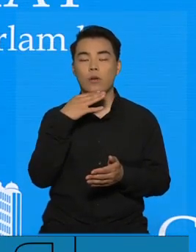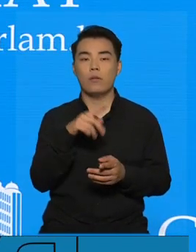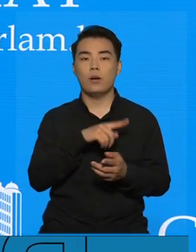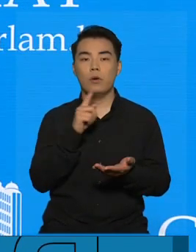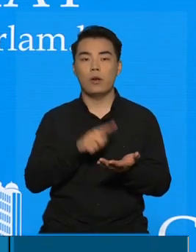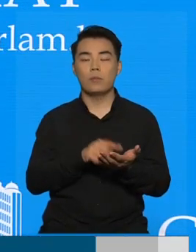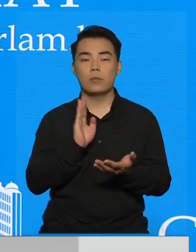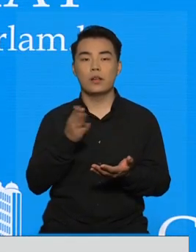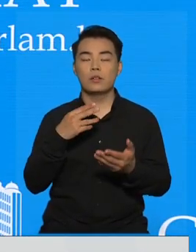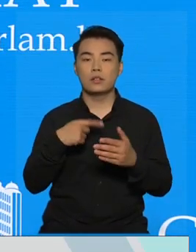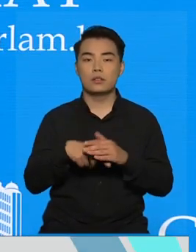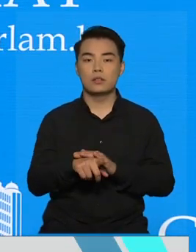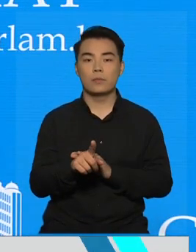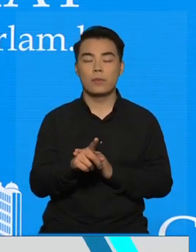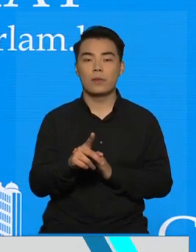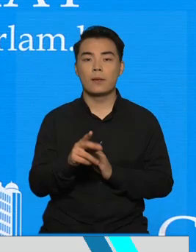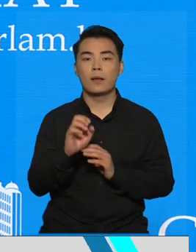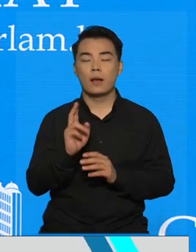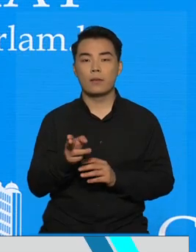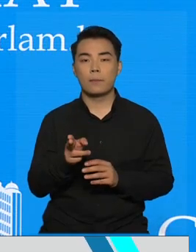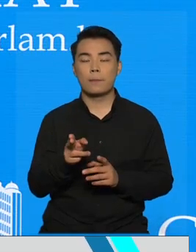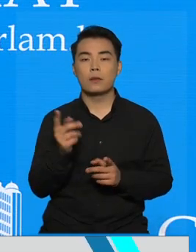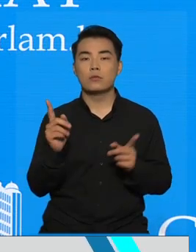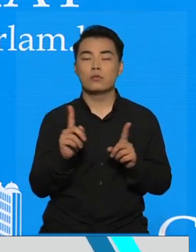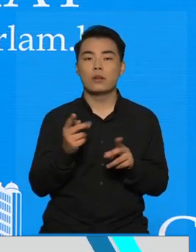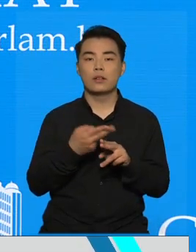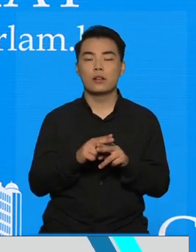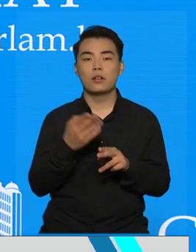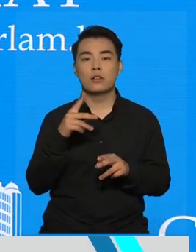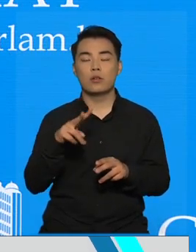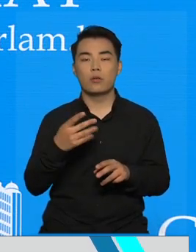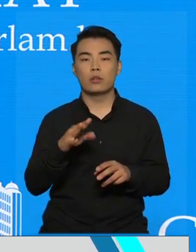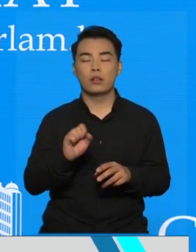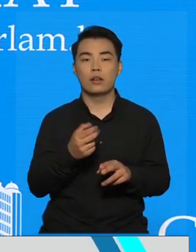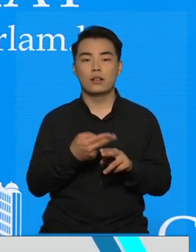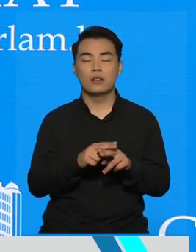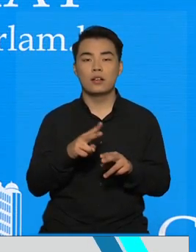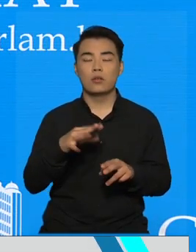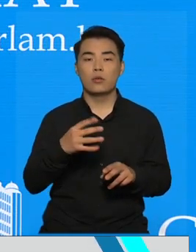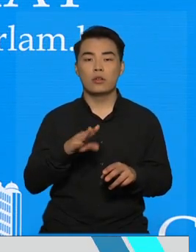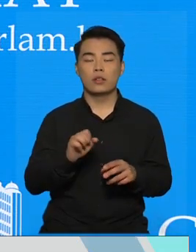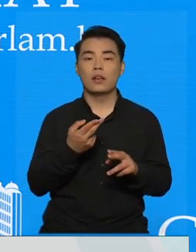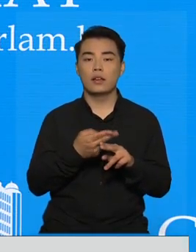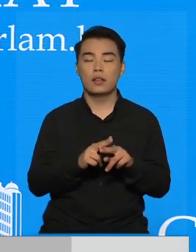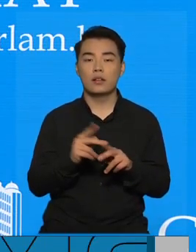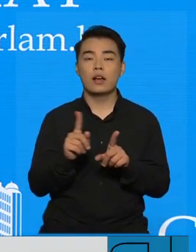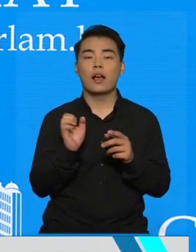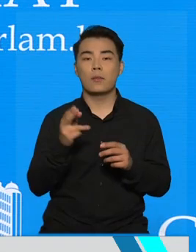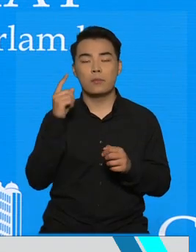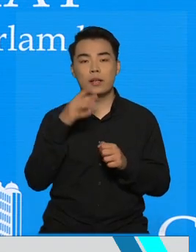возникает, которые... Значит, что такое льгота? Льгота это или не льгота? Ну, например, я, да, чтобы понятно было,